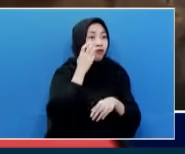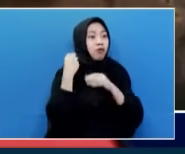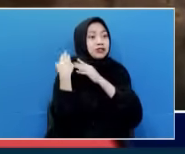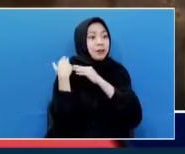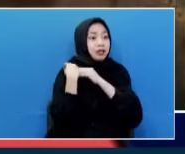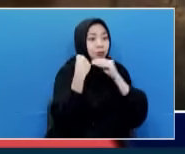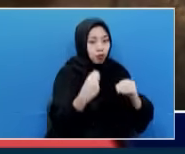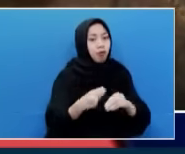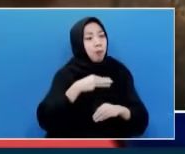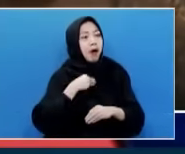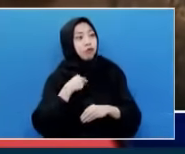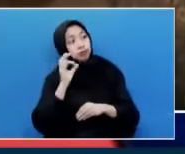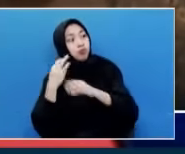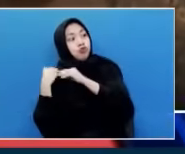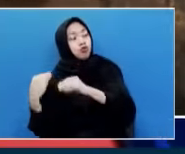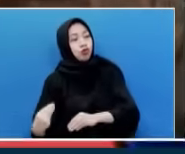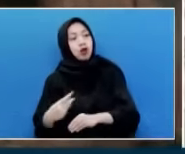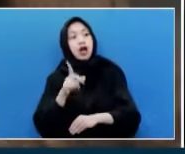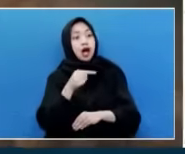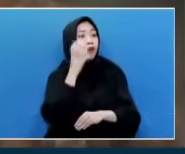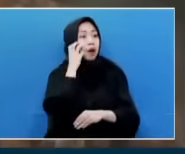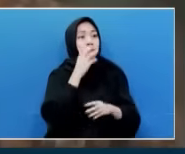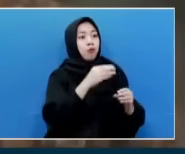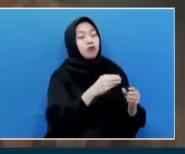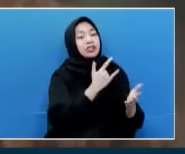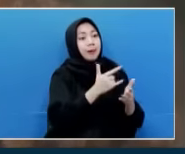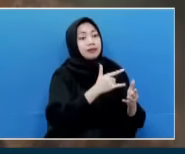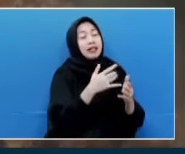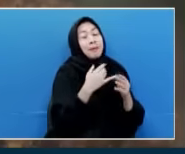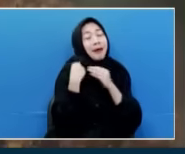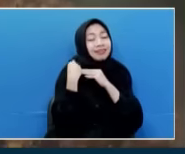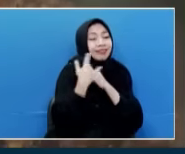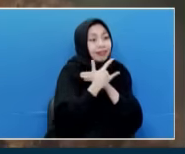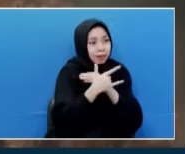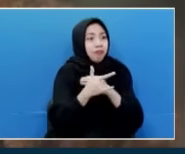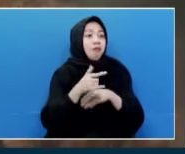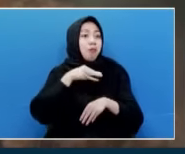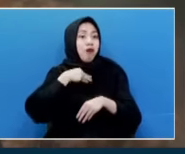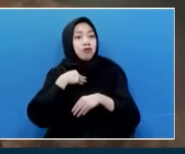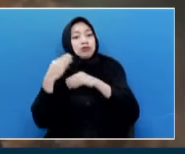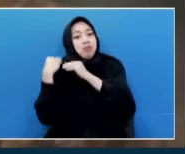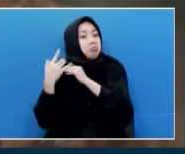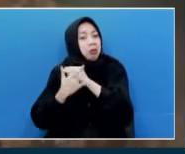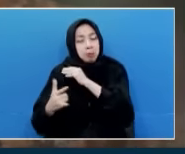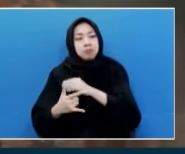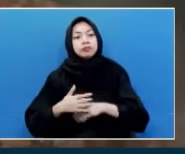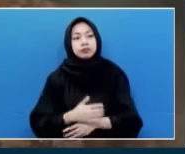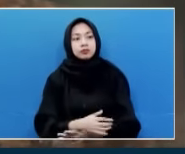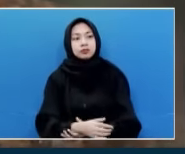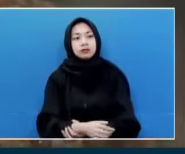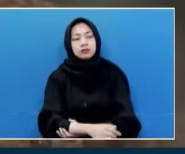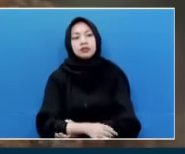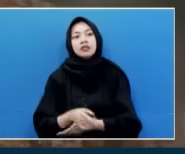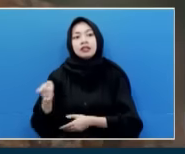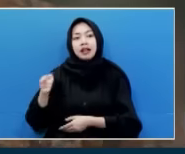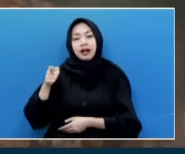Mak Oke kalau e menunggu ini kan seperti menunggu langkah yang dilakukan oleh pihak lawan artinya begitu ya anda melihat PDIP ini